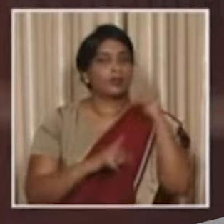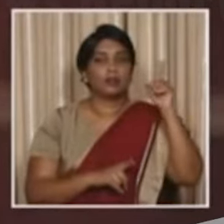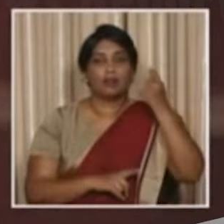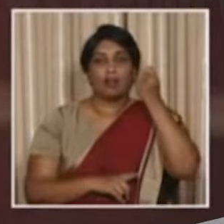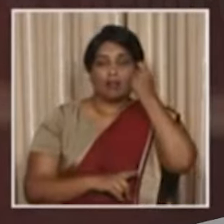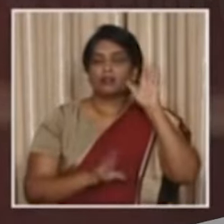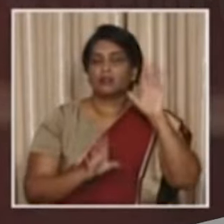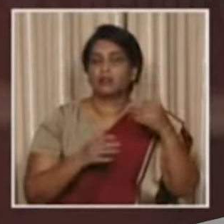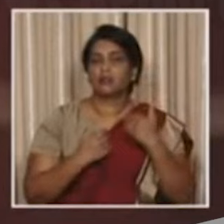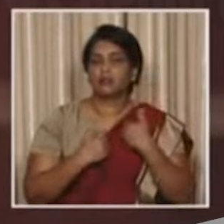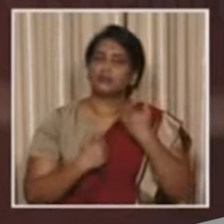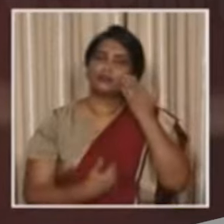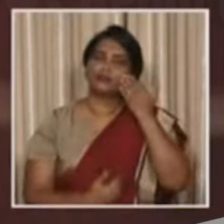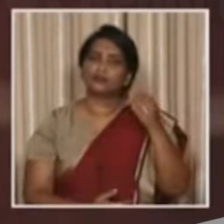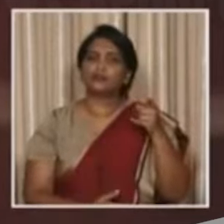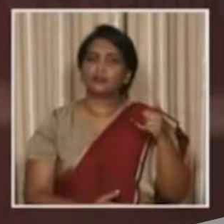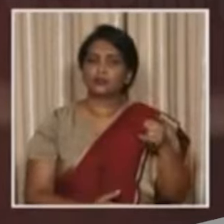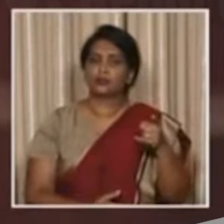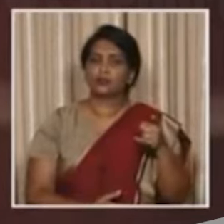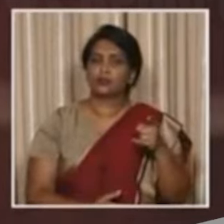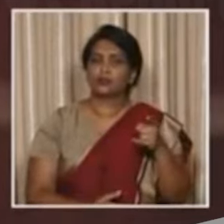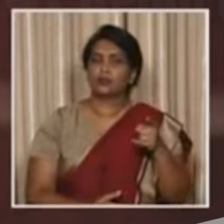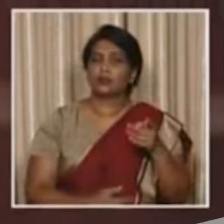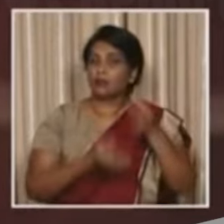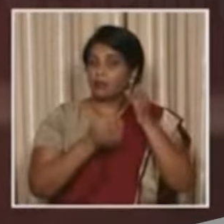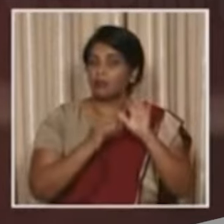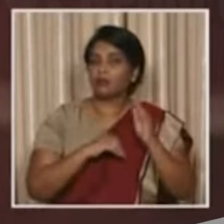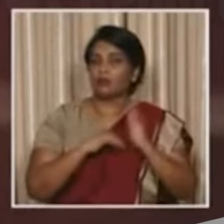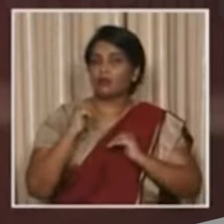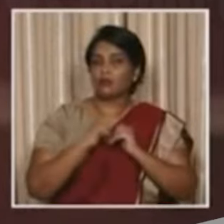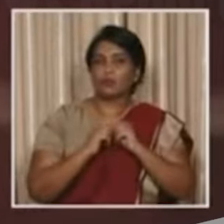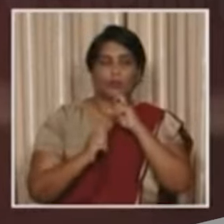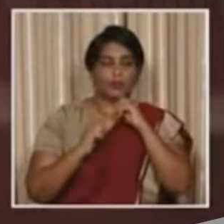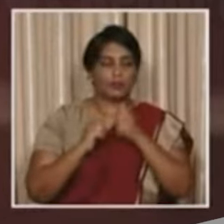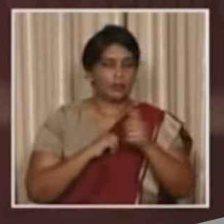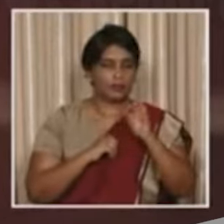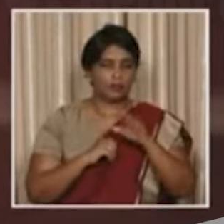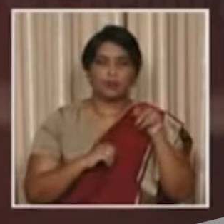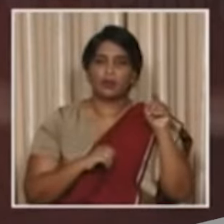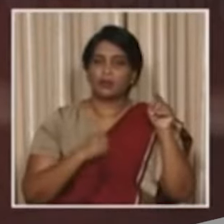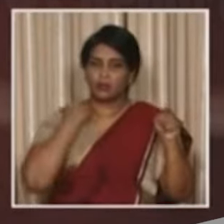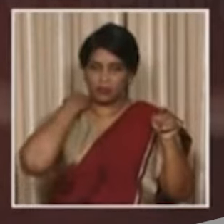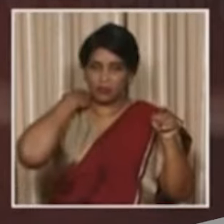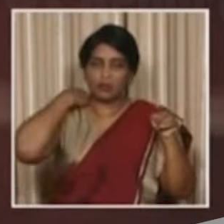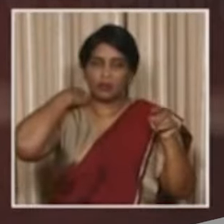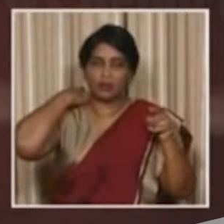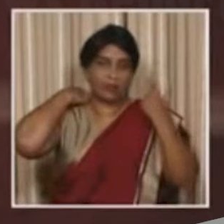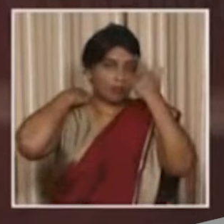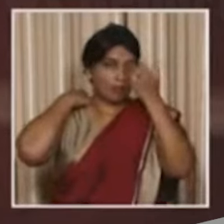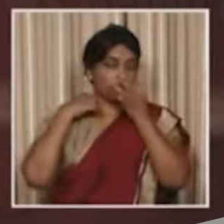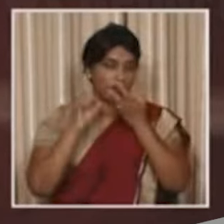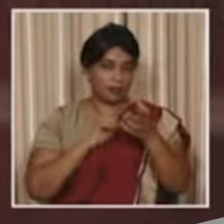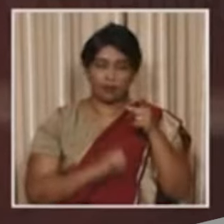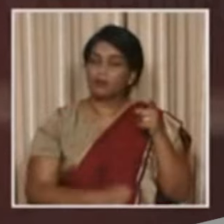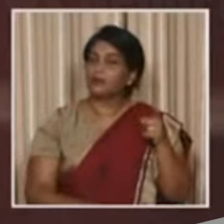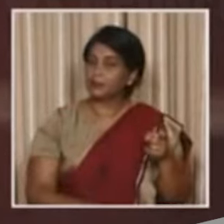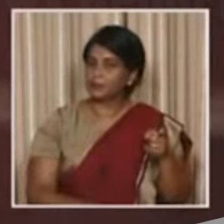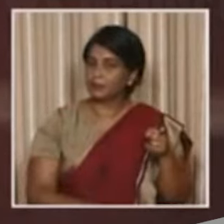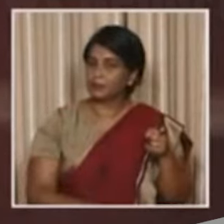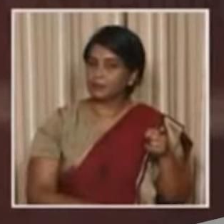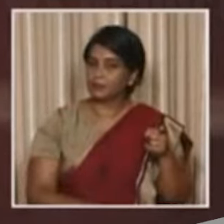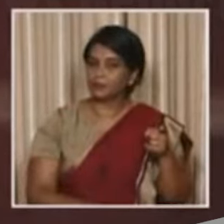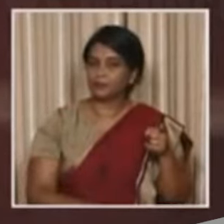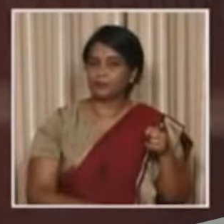නිගමනයක් හැබැයි අපිට පේනවා ඒකට පදනමක් ඇතුව තමයි ශ්‍රේෂ්ඨාධිකරණය කරලා තියෙන්නේ. පාංශිරිදා